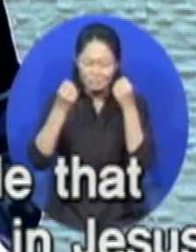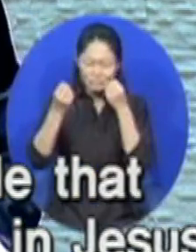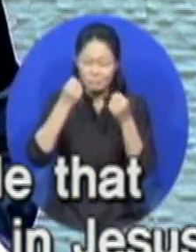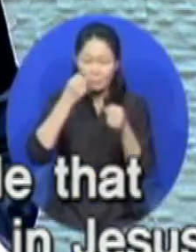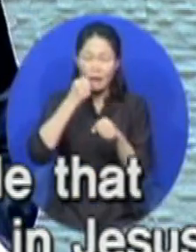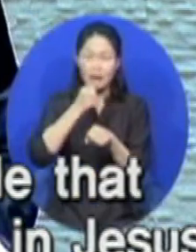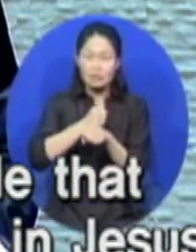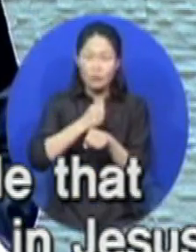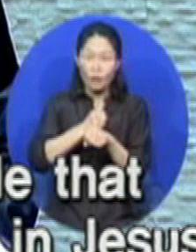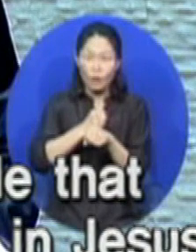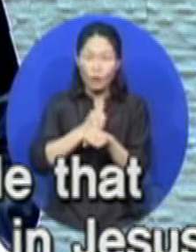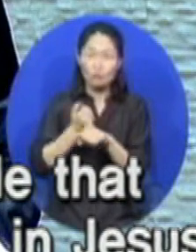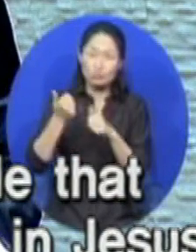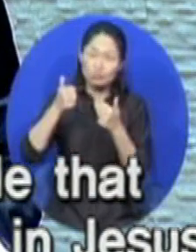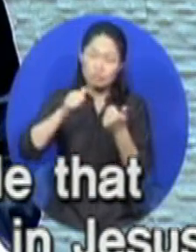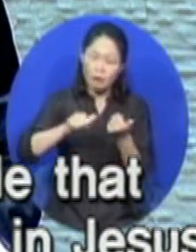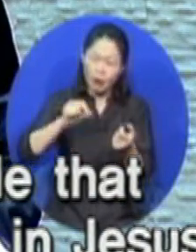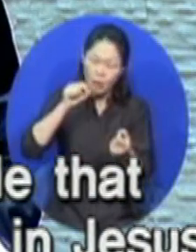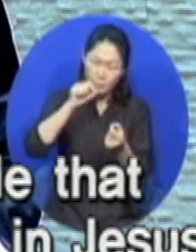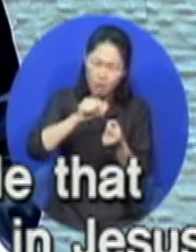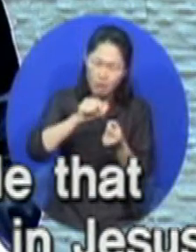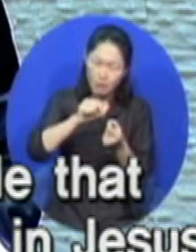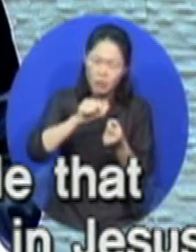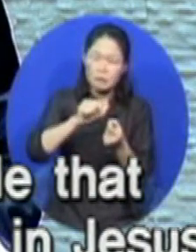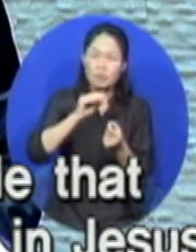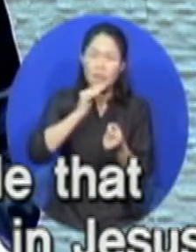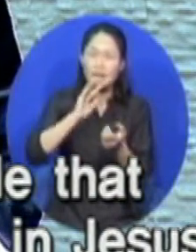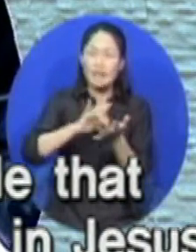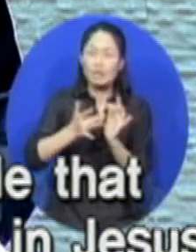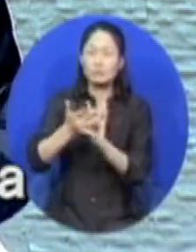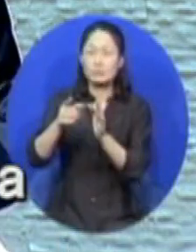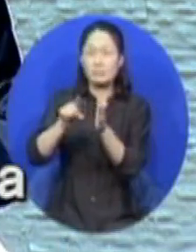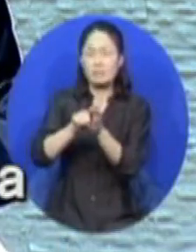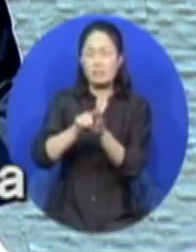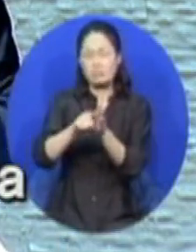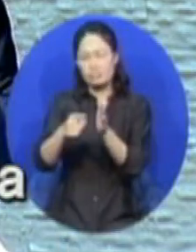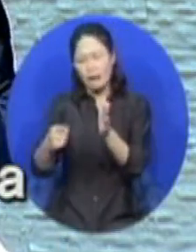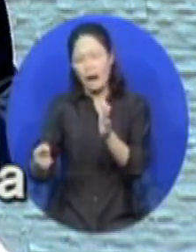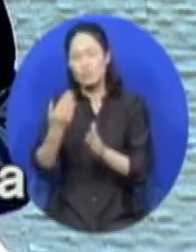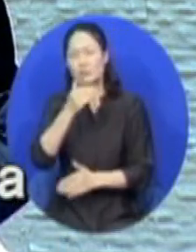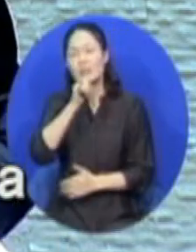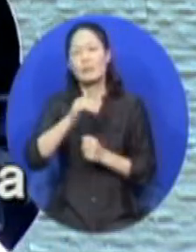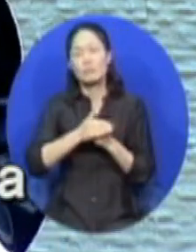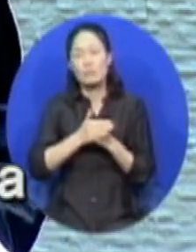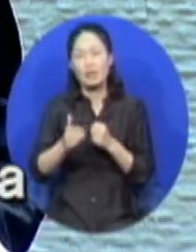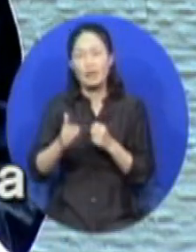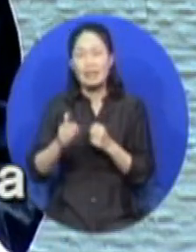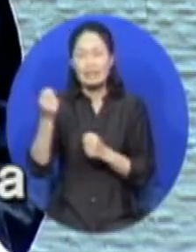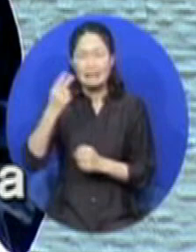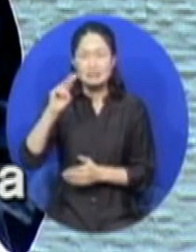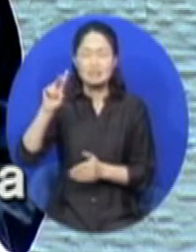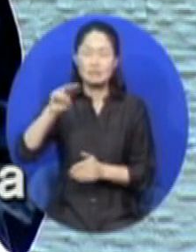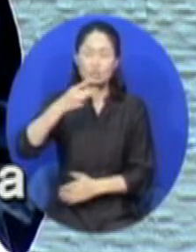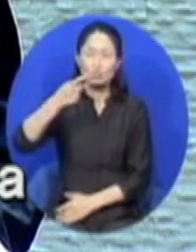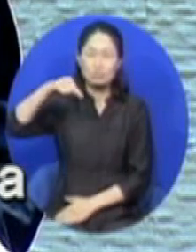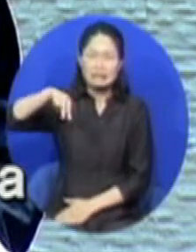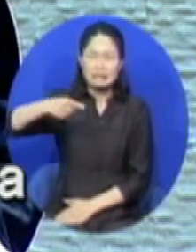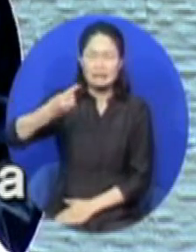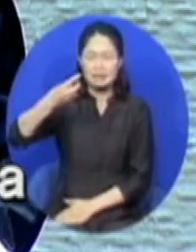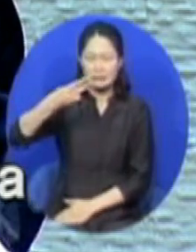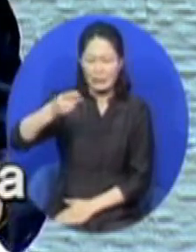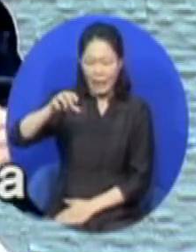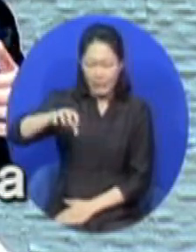믿을 마음 챙기지 않을 수도 있잖아요 그래서 다시 루 스 드 라에 와야 되었어요